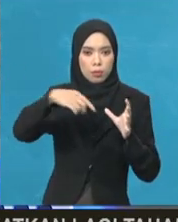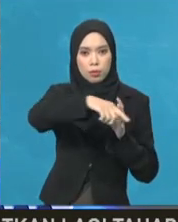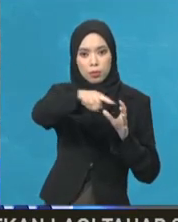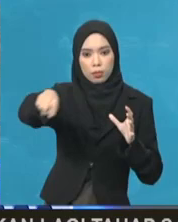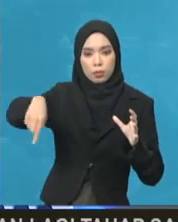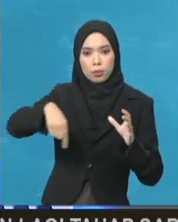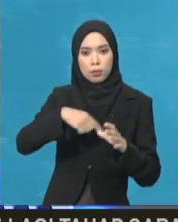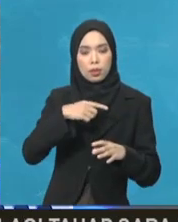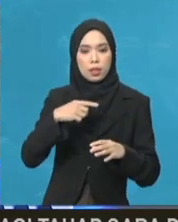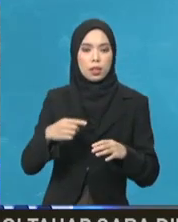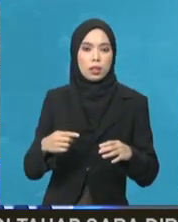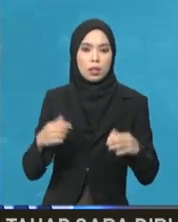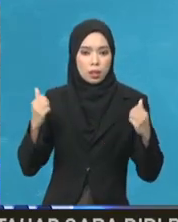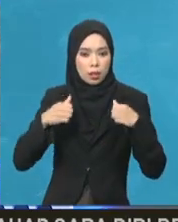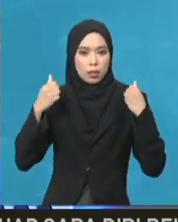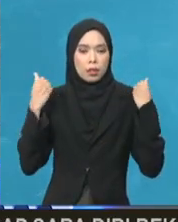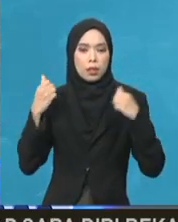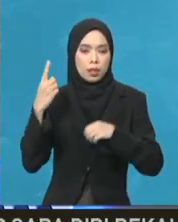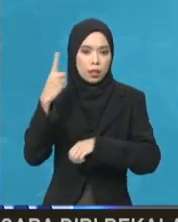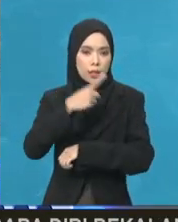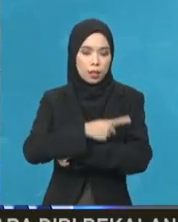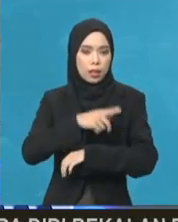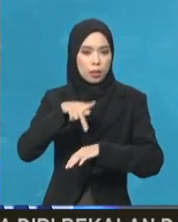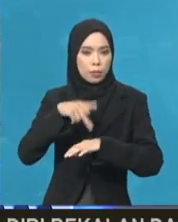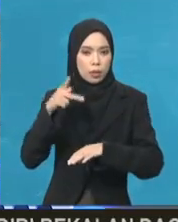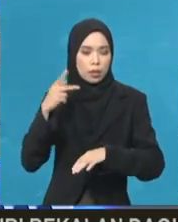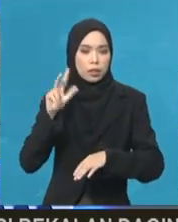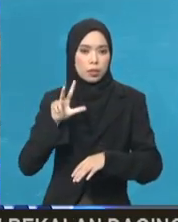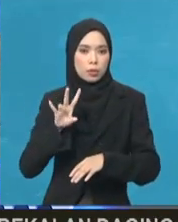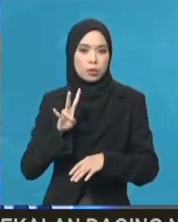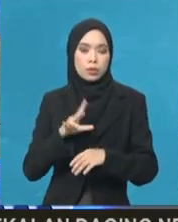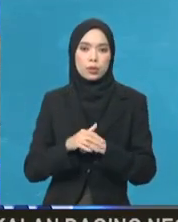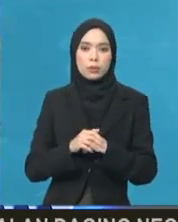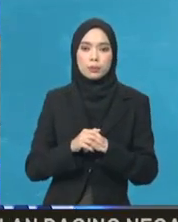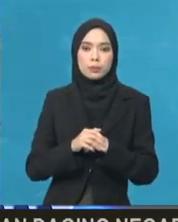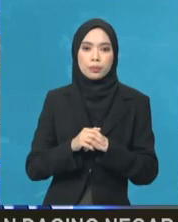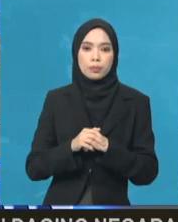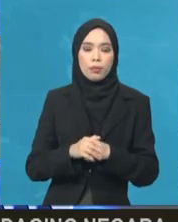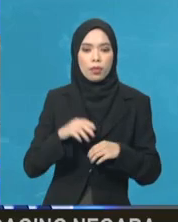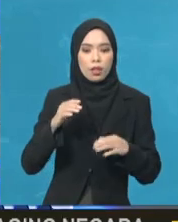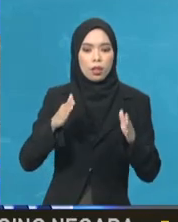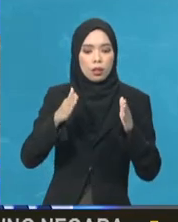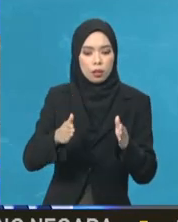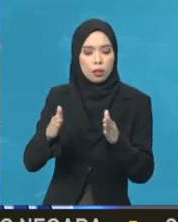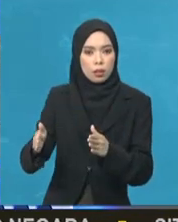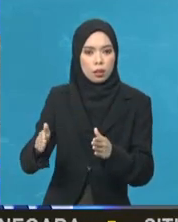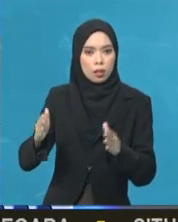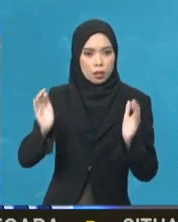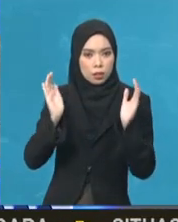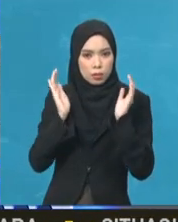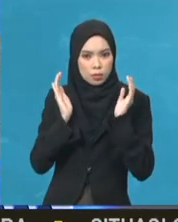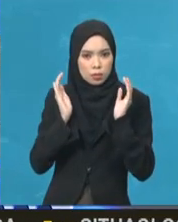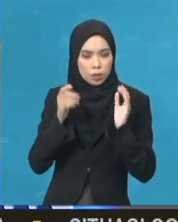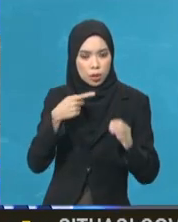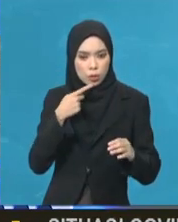ulangtahun hari kebangsaan ke-37 dalam ramaikan dan meriahkan sambutan berkenaan rakyat dan penduduk di negara